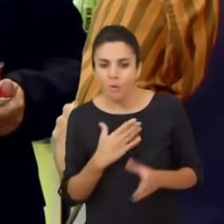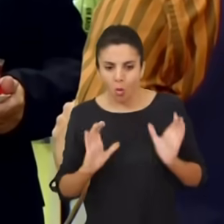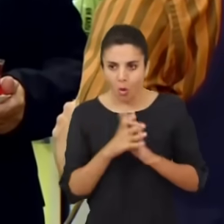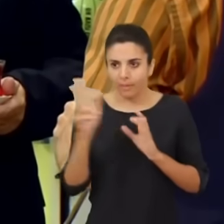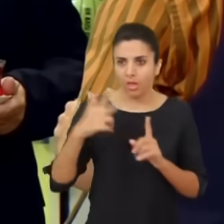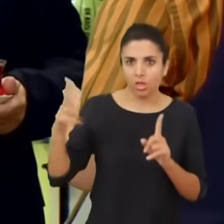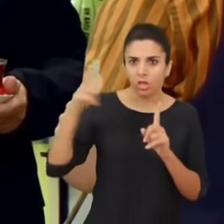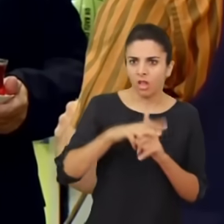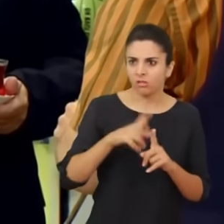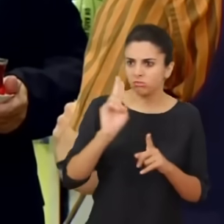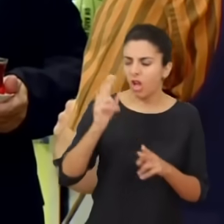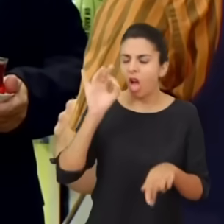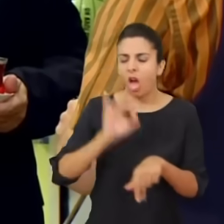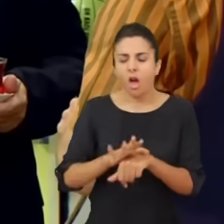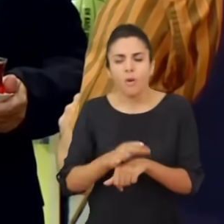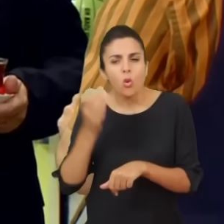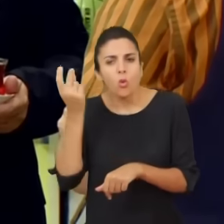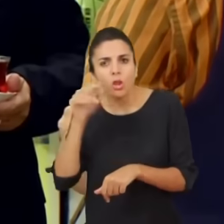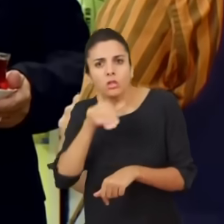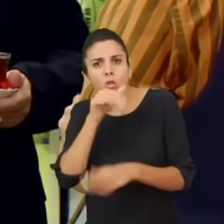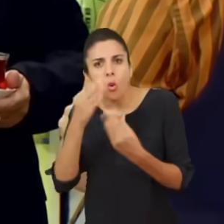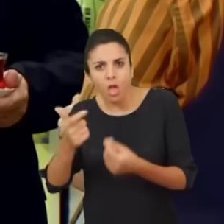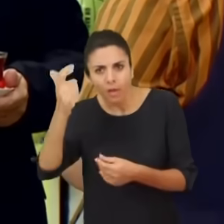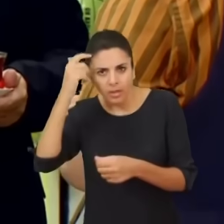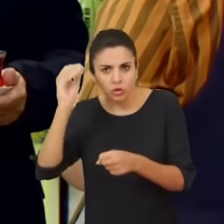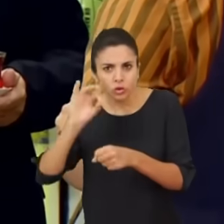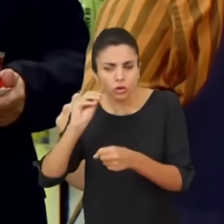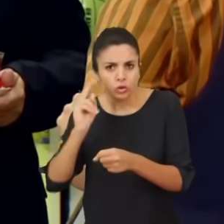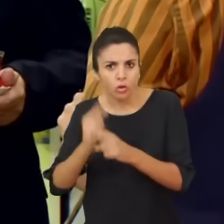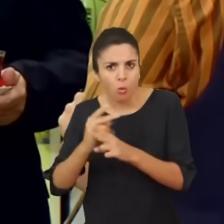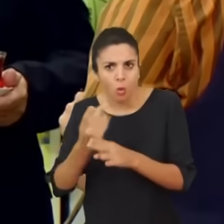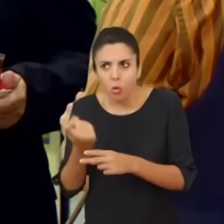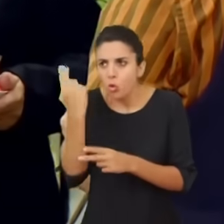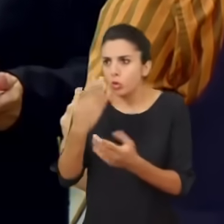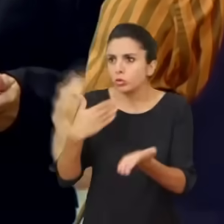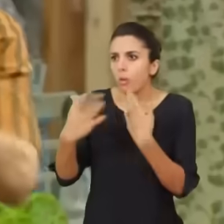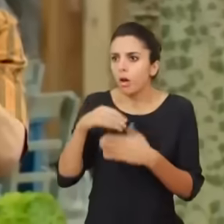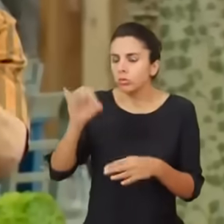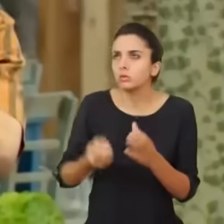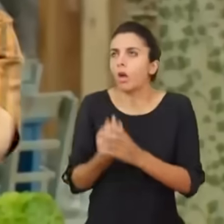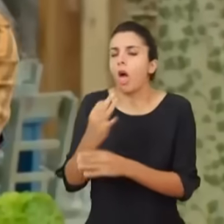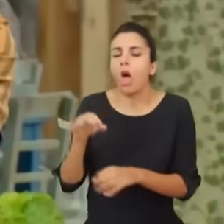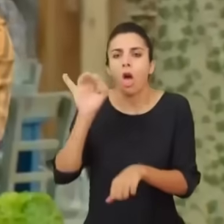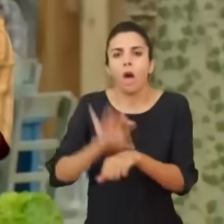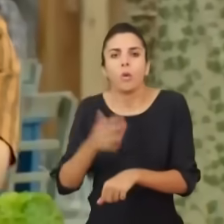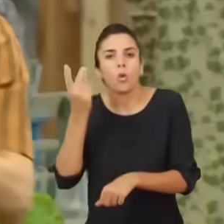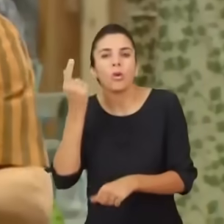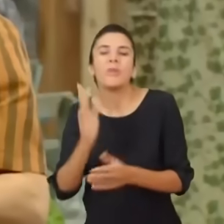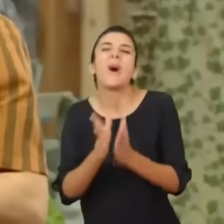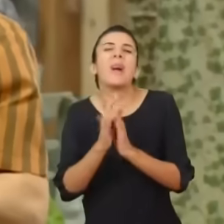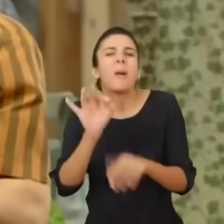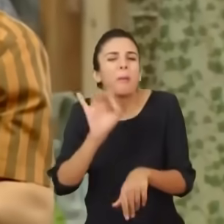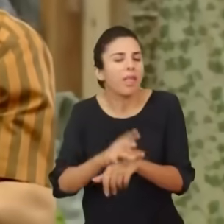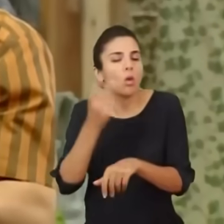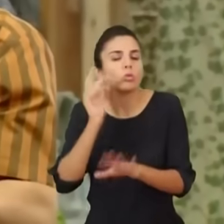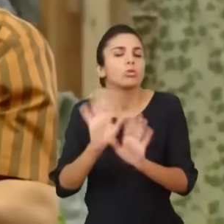Sen evimizden ihtiyar çıktın. Beynin sulanmış senin ya. Dün konuştuğumuzu bu sabah unutuyorsun ya. Bir an aklımda şey oldu Fehmi